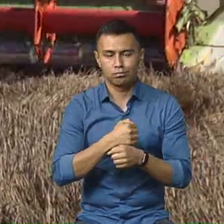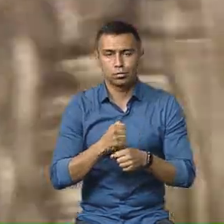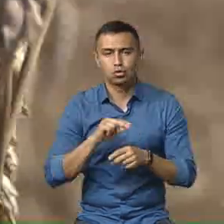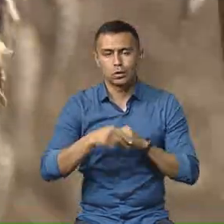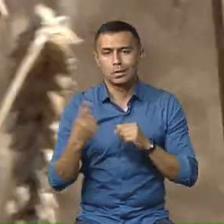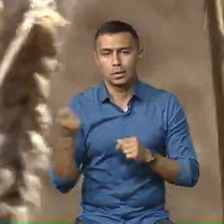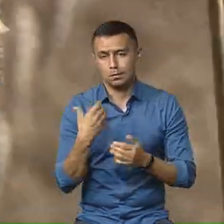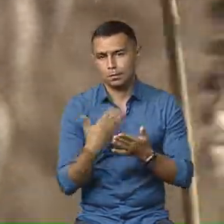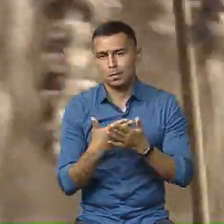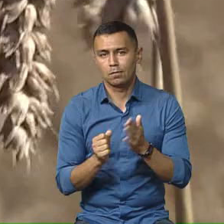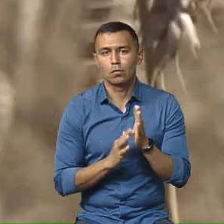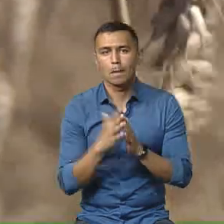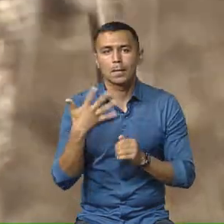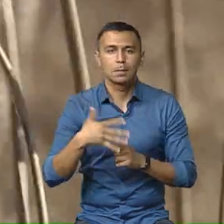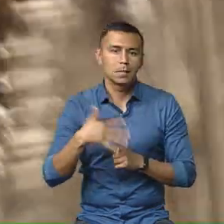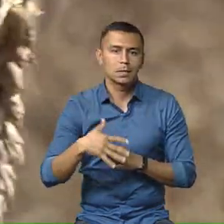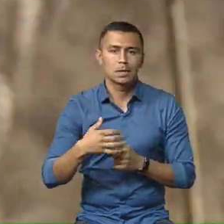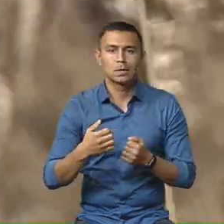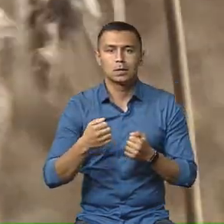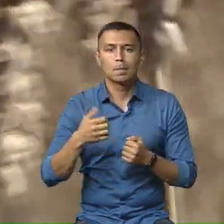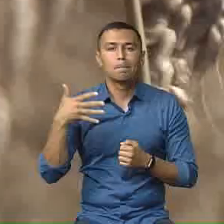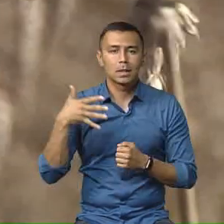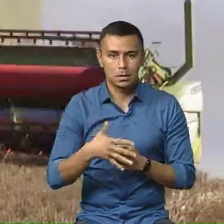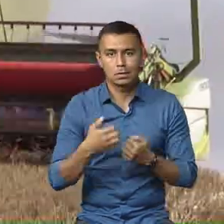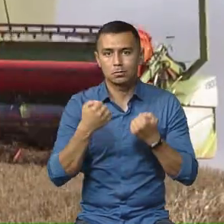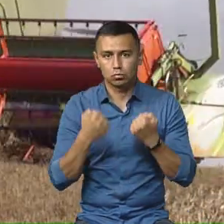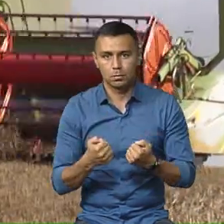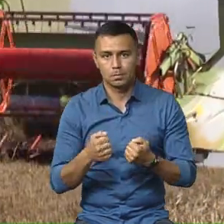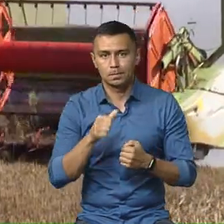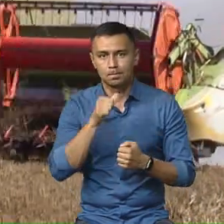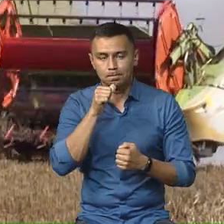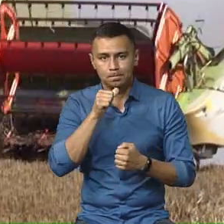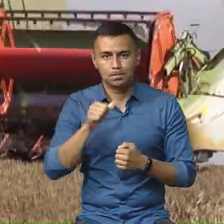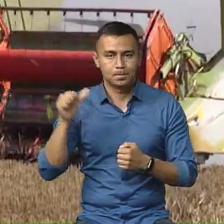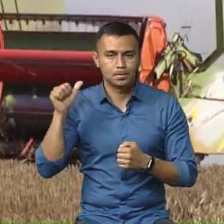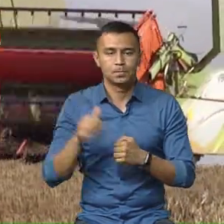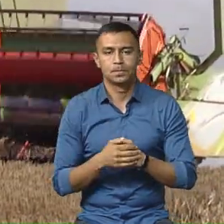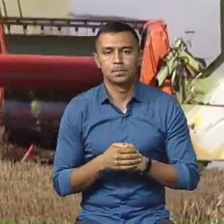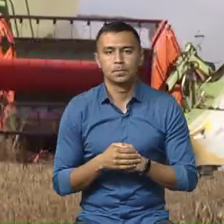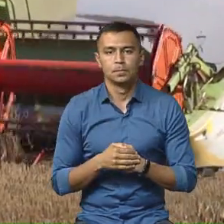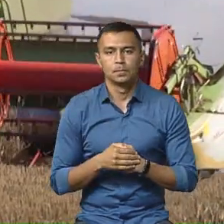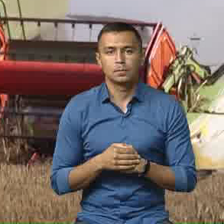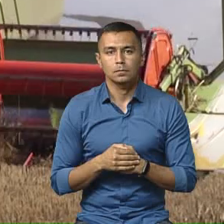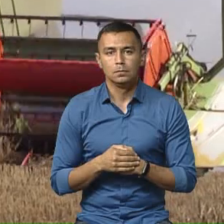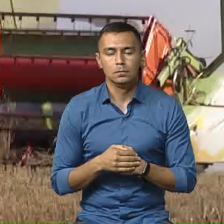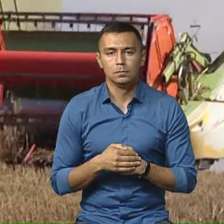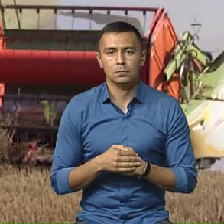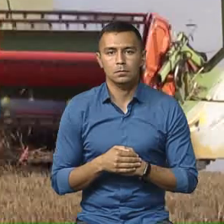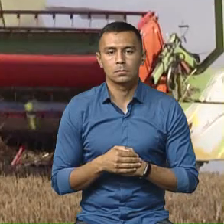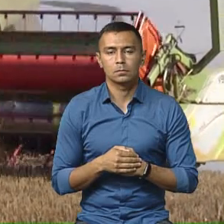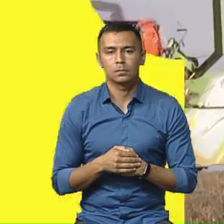прогнозована врожайність 50-55 центнерів з гектара на рівні минулого року. Світлана Поробок, Віктор Кривий. Новини на Суспільному.